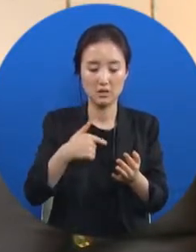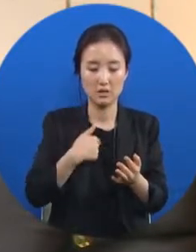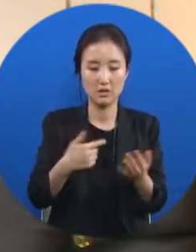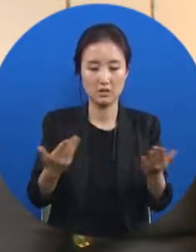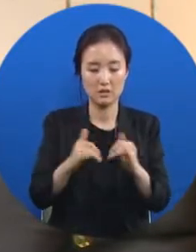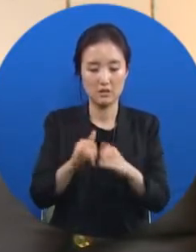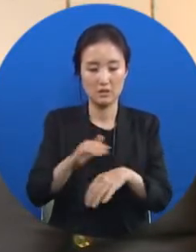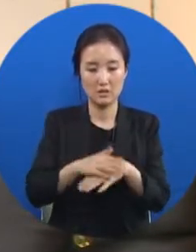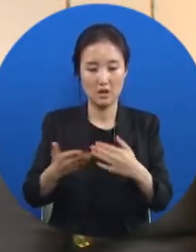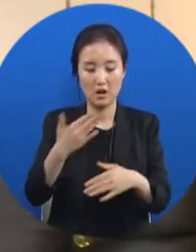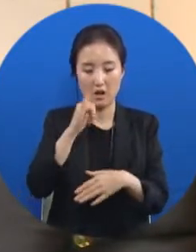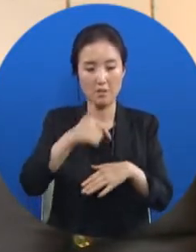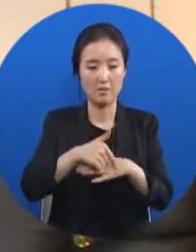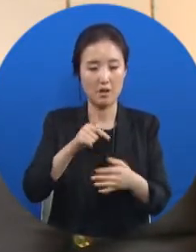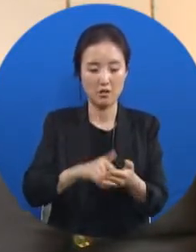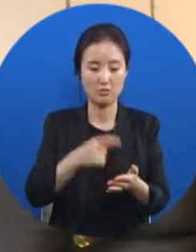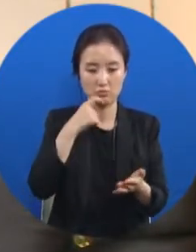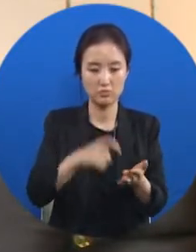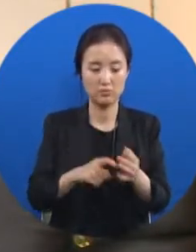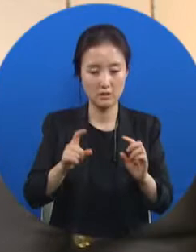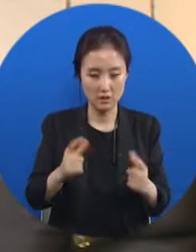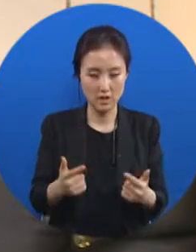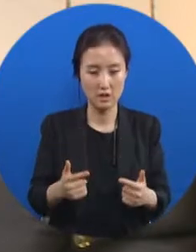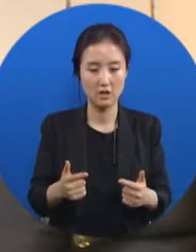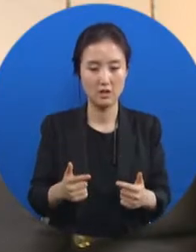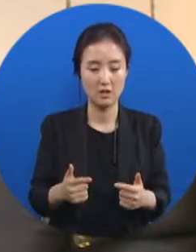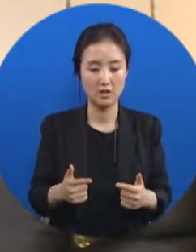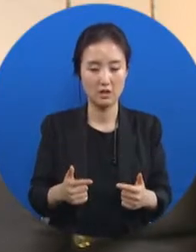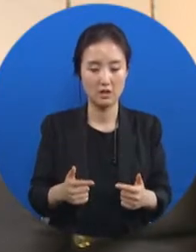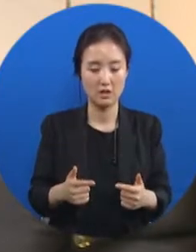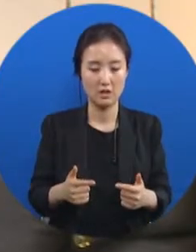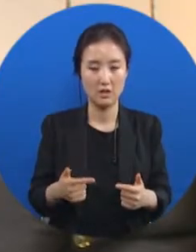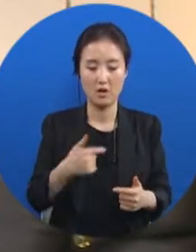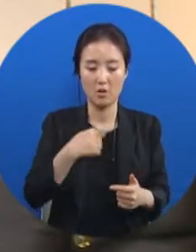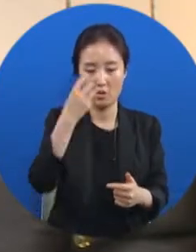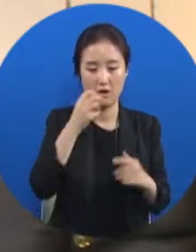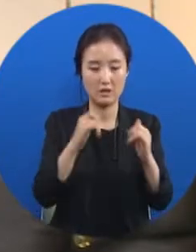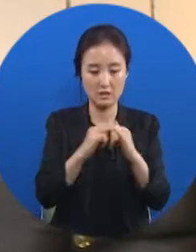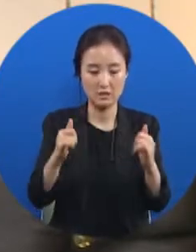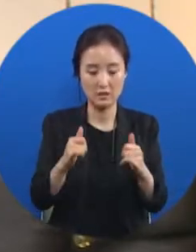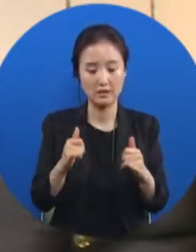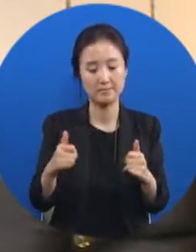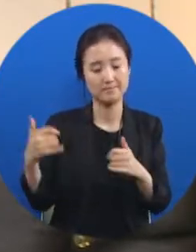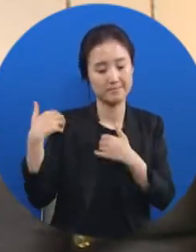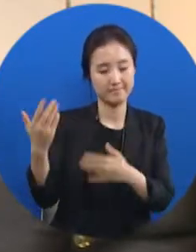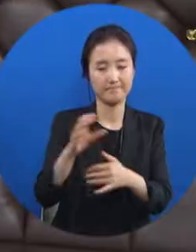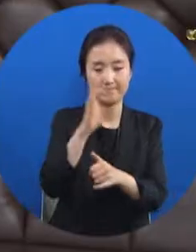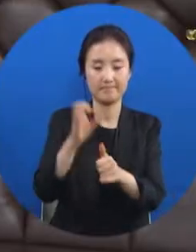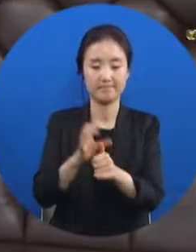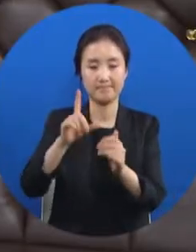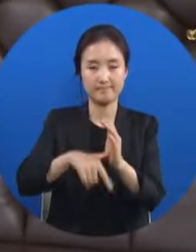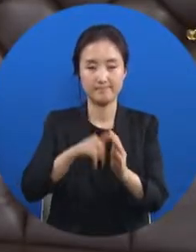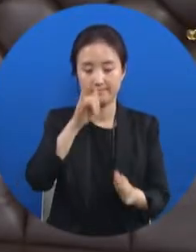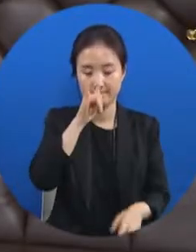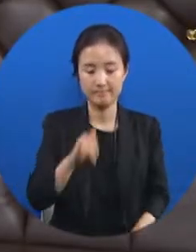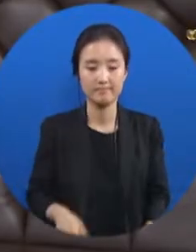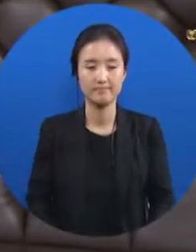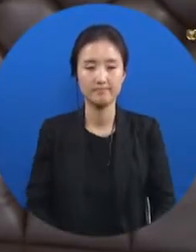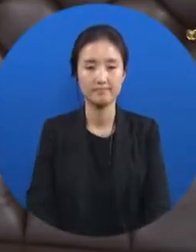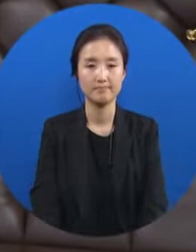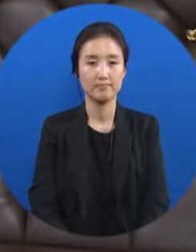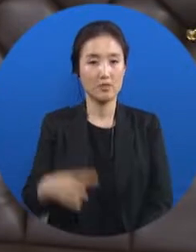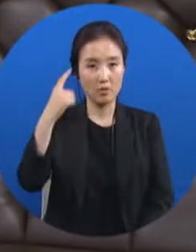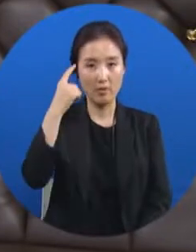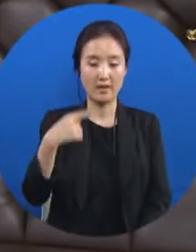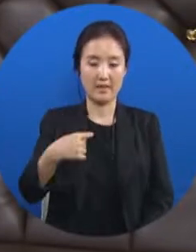않아서 요즘은 우리 그 관리자들한테 내려놓죠. 예. 왜냐하면 저한테 오면